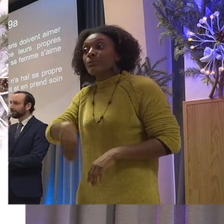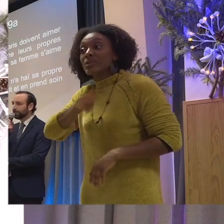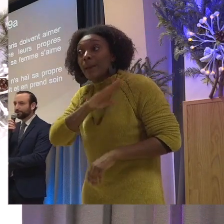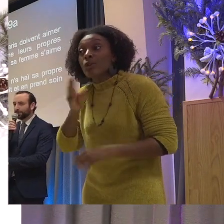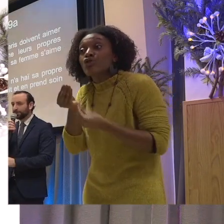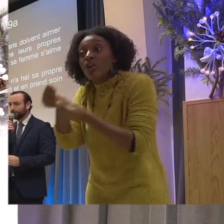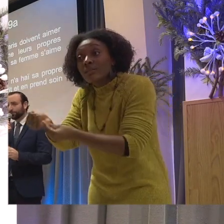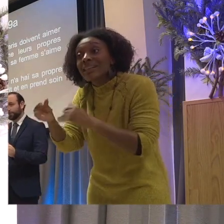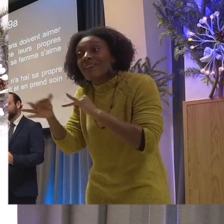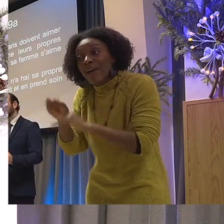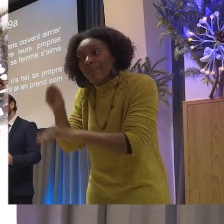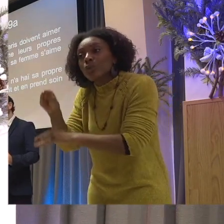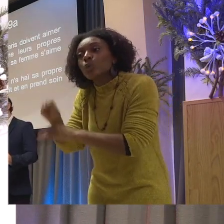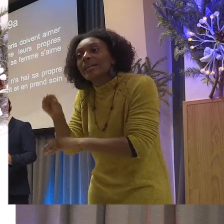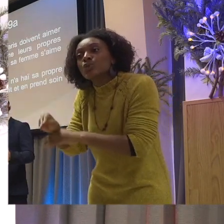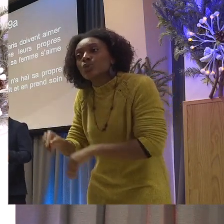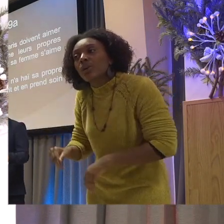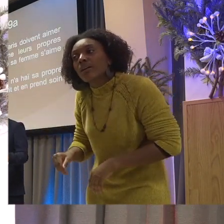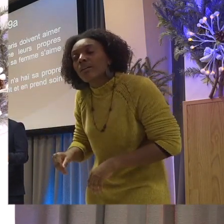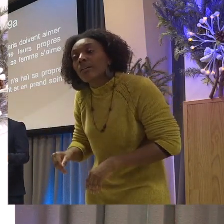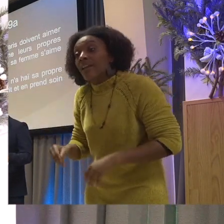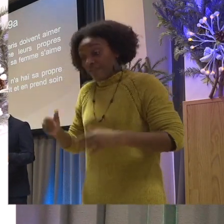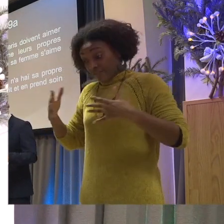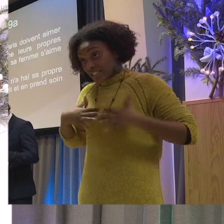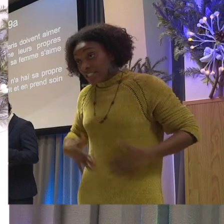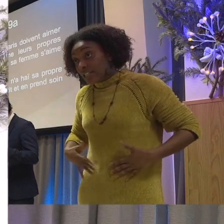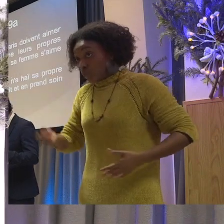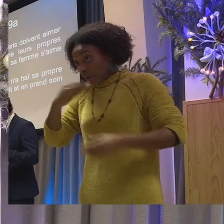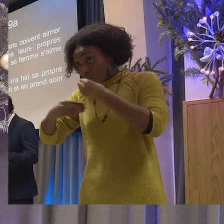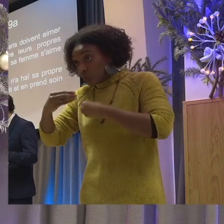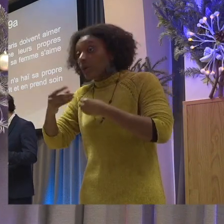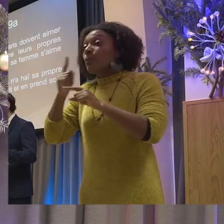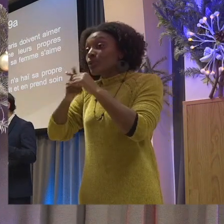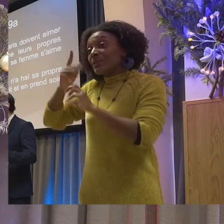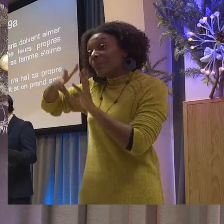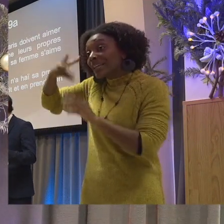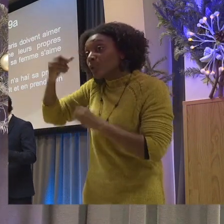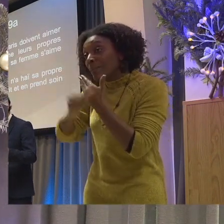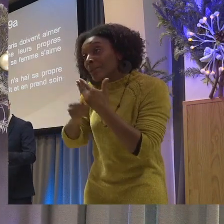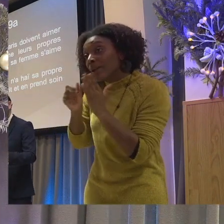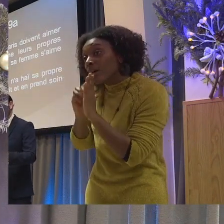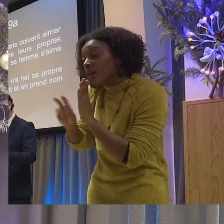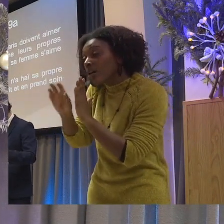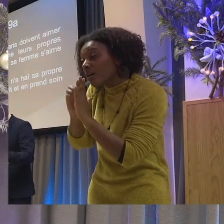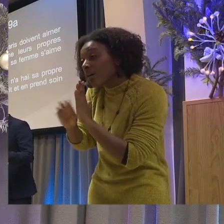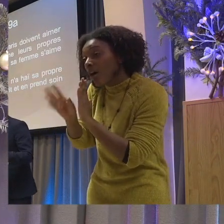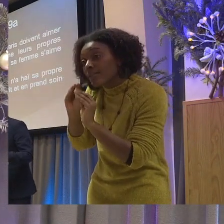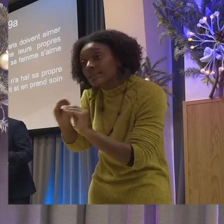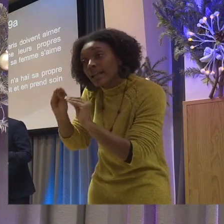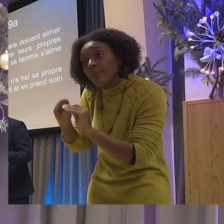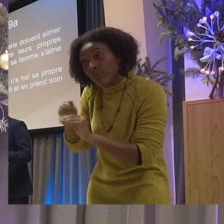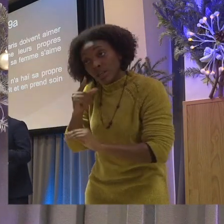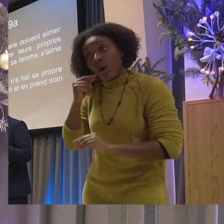donner à ta femme de la nourriture. Qu'elle soit physique ou qu'elle soit spirituelle. C'est à toi de le faire, mon frère. C'est à toi de le